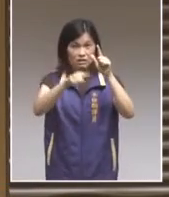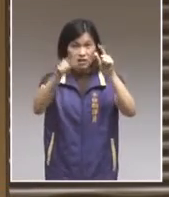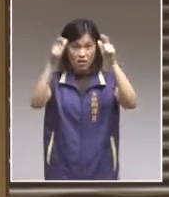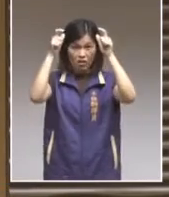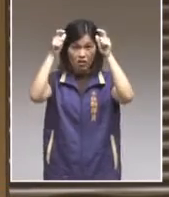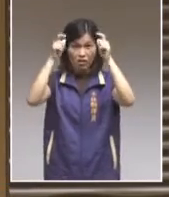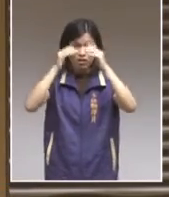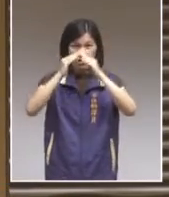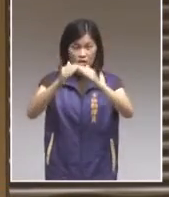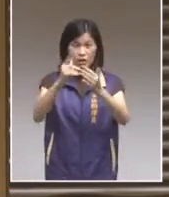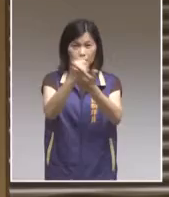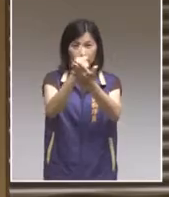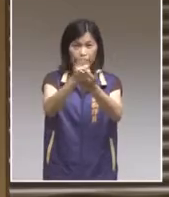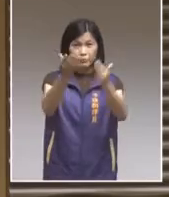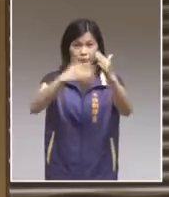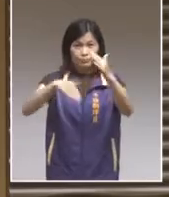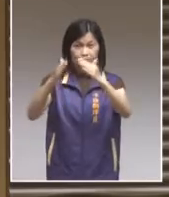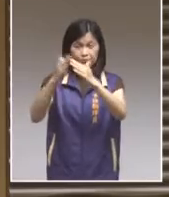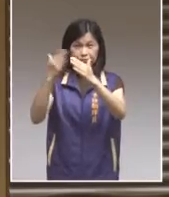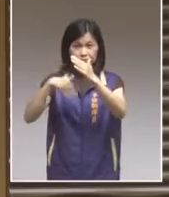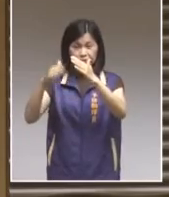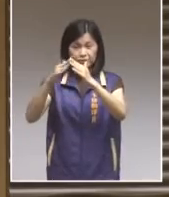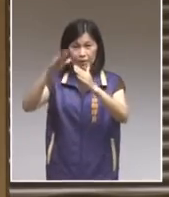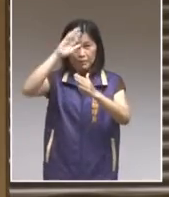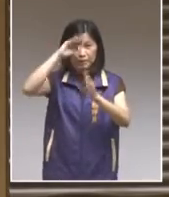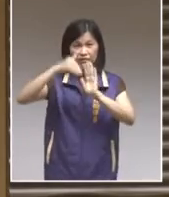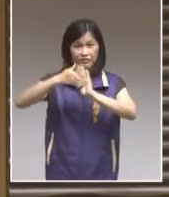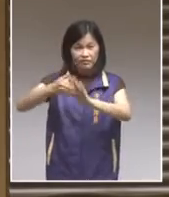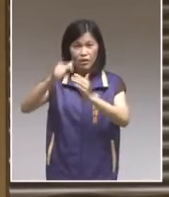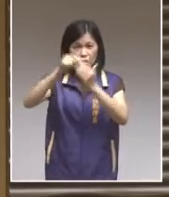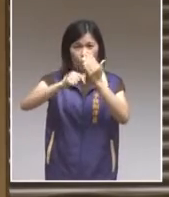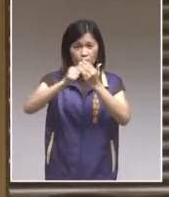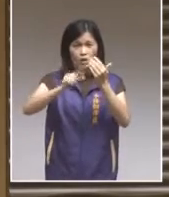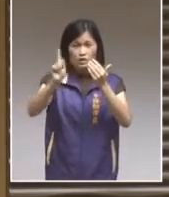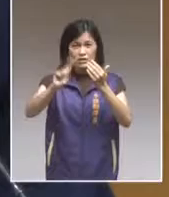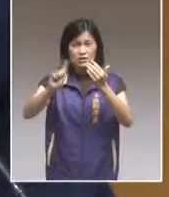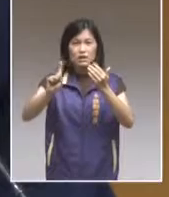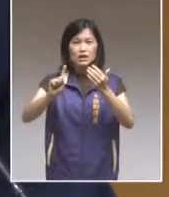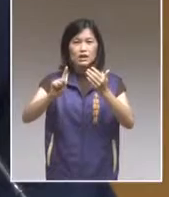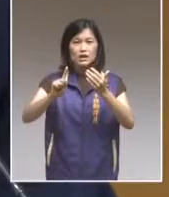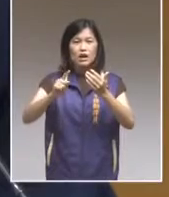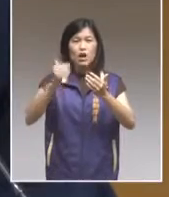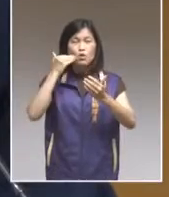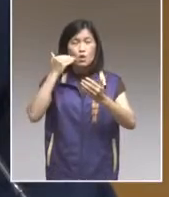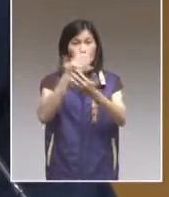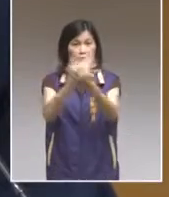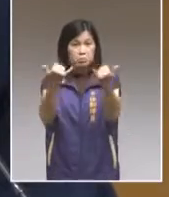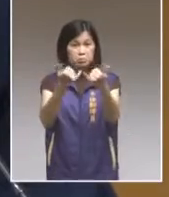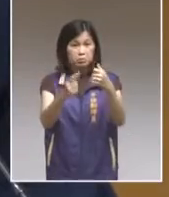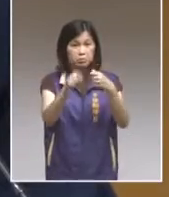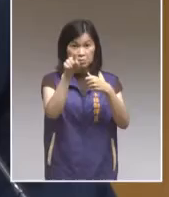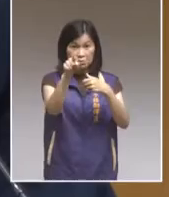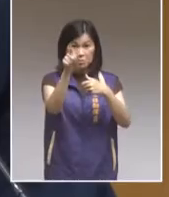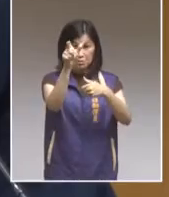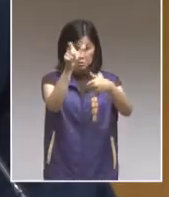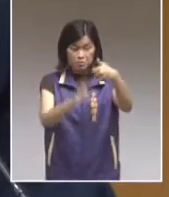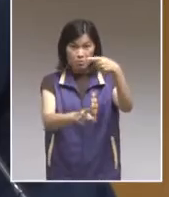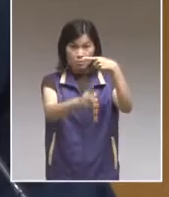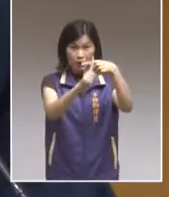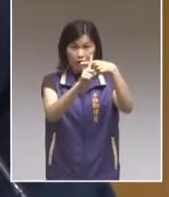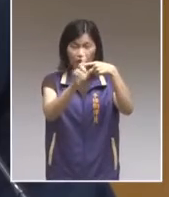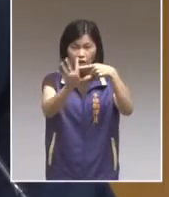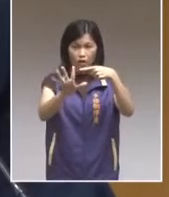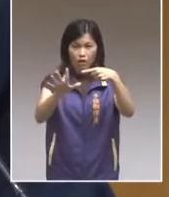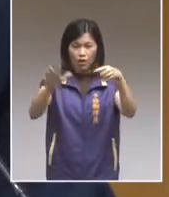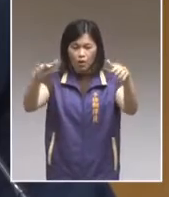的各级学校的校园的防疫的一个原则哈，我们如果学生是确诊的状况，我们